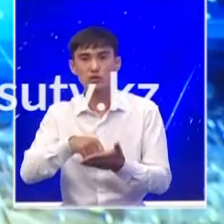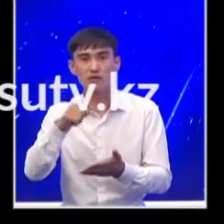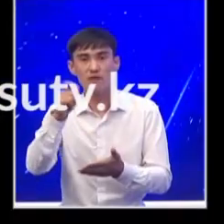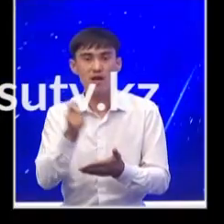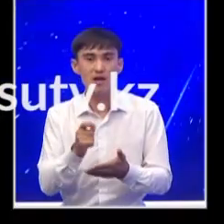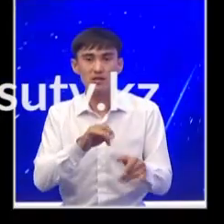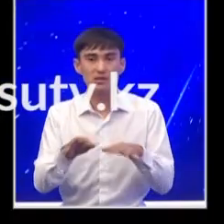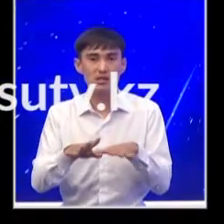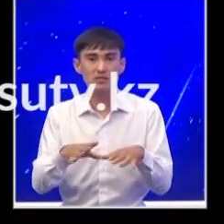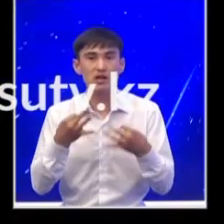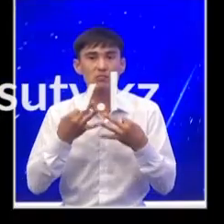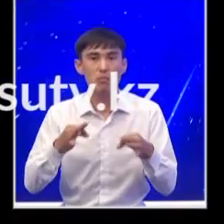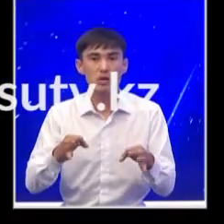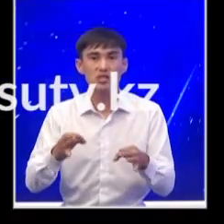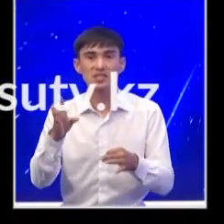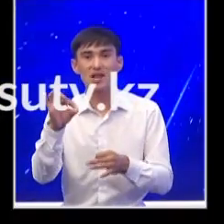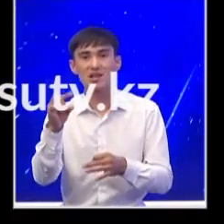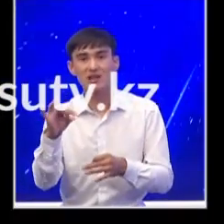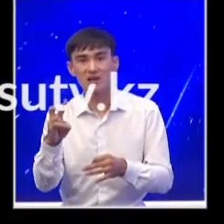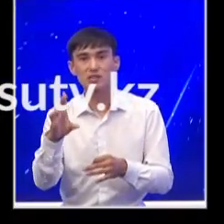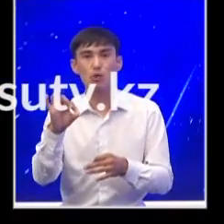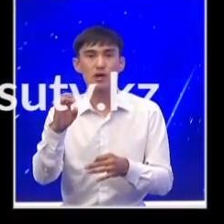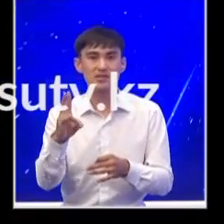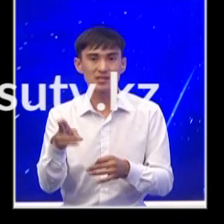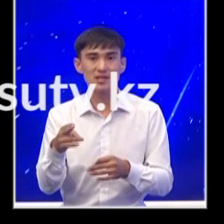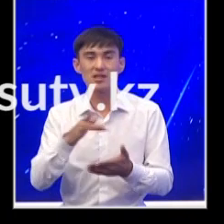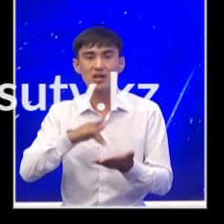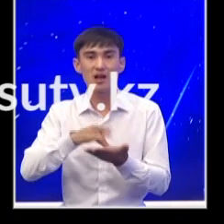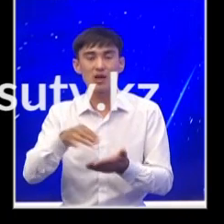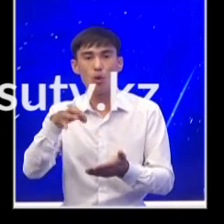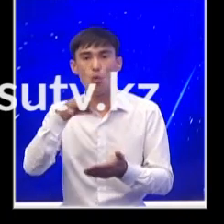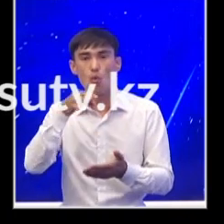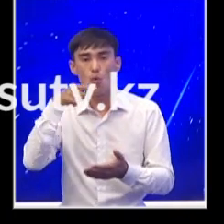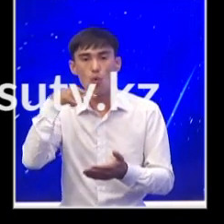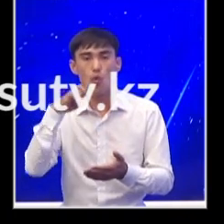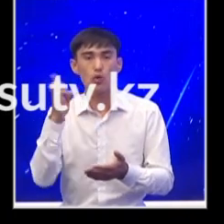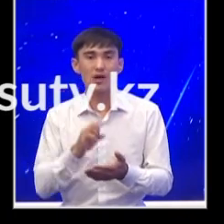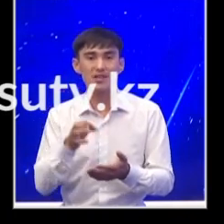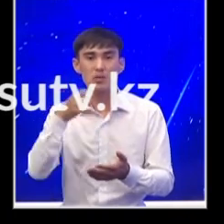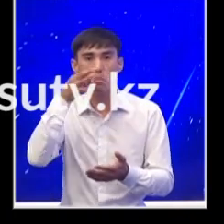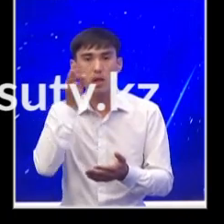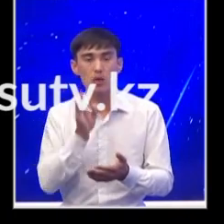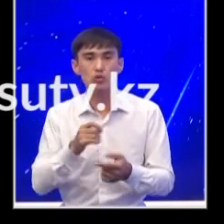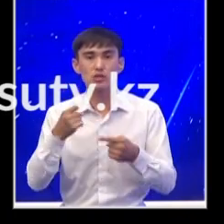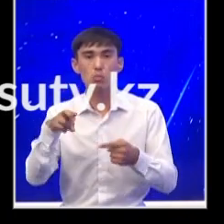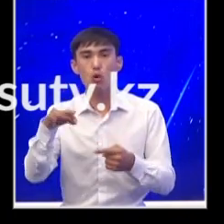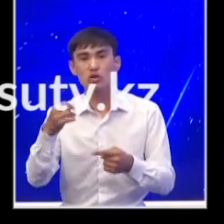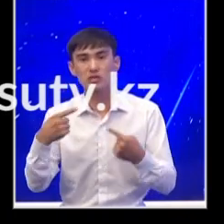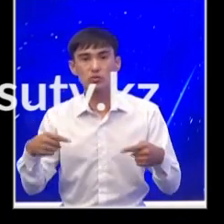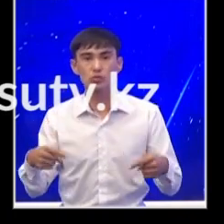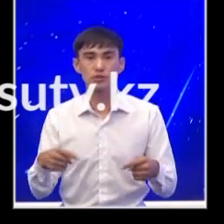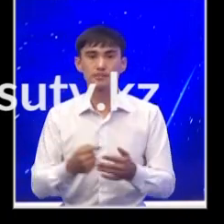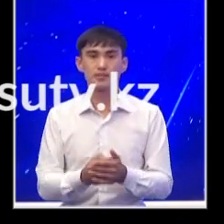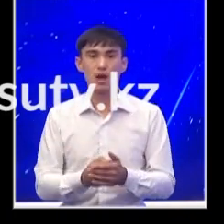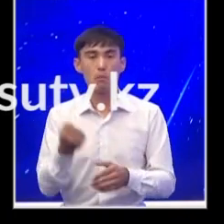военных действий освобождала Сталинград, Смоленск, а также города Украины, Белоруссии, Прибалтики и Польши. Победу